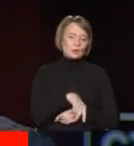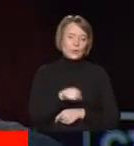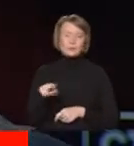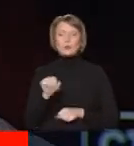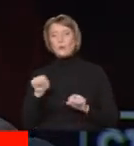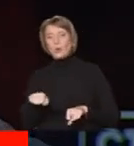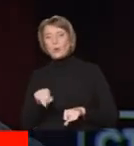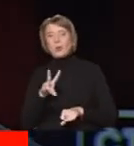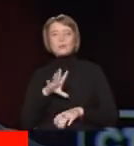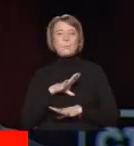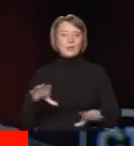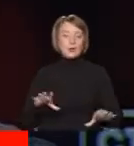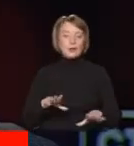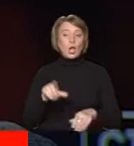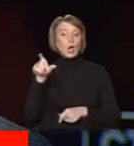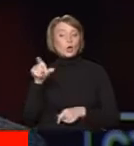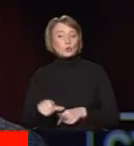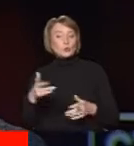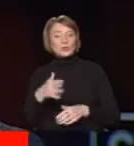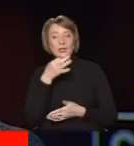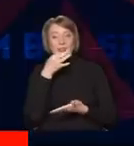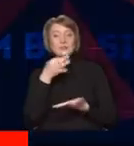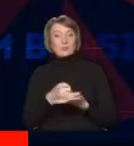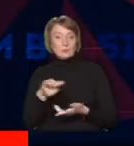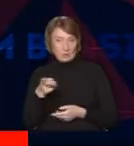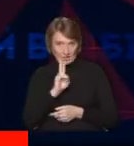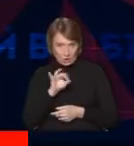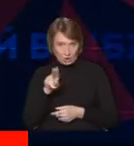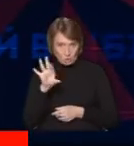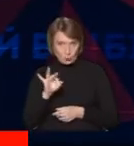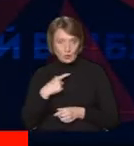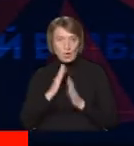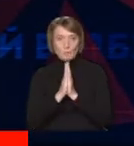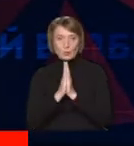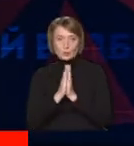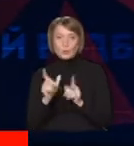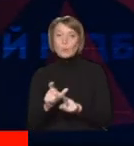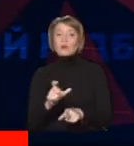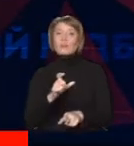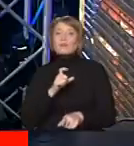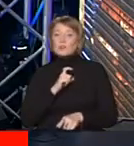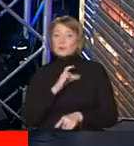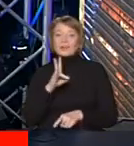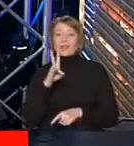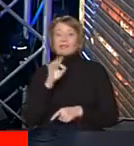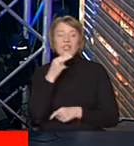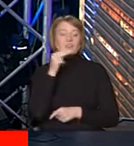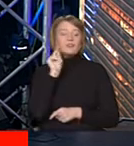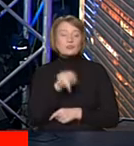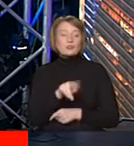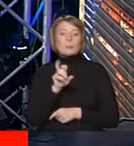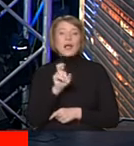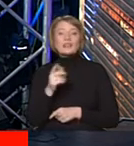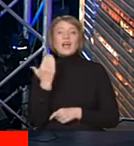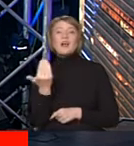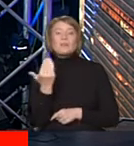би. І людину, яку звинувачують. В даному випадку це Віталій Кличко. Я вас попрошу тому відповідати безпосередньо не звинуваченнями, а якби ви це